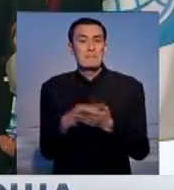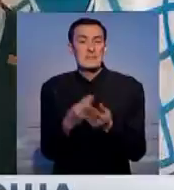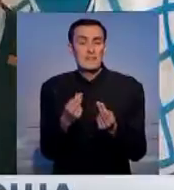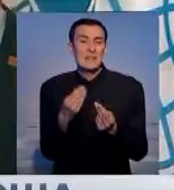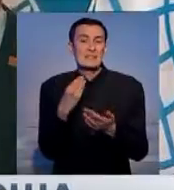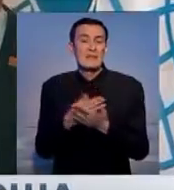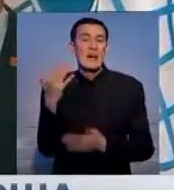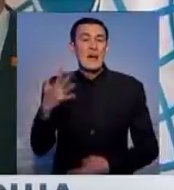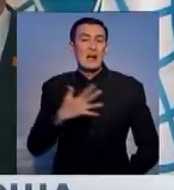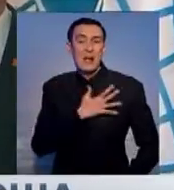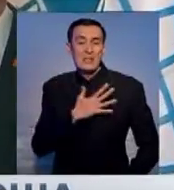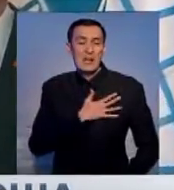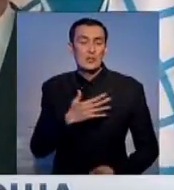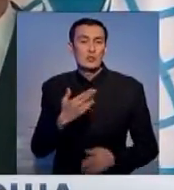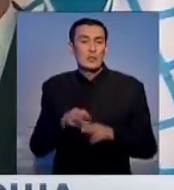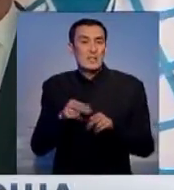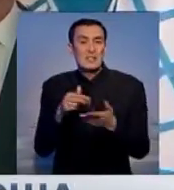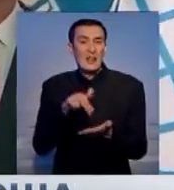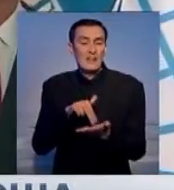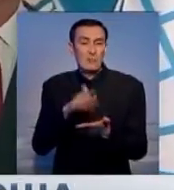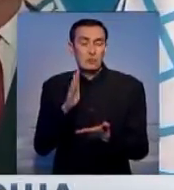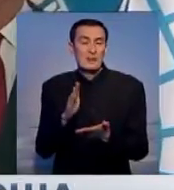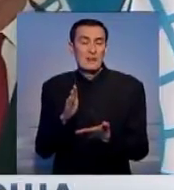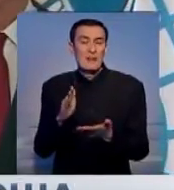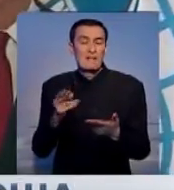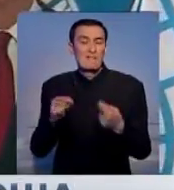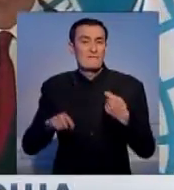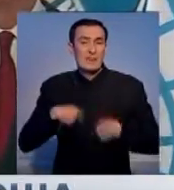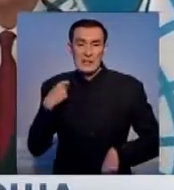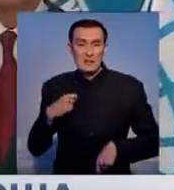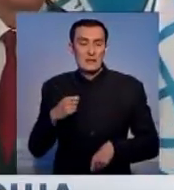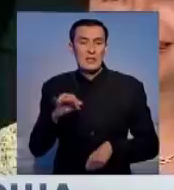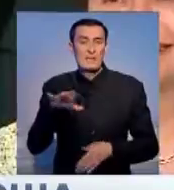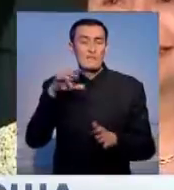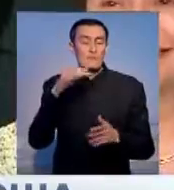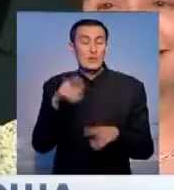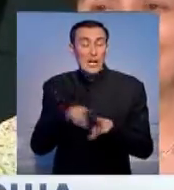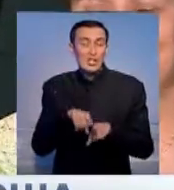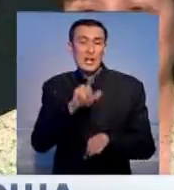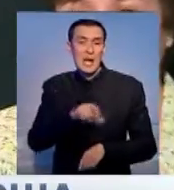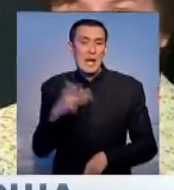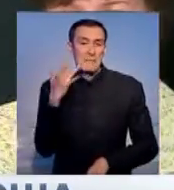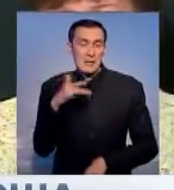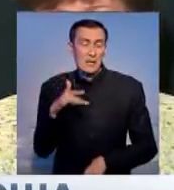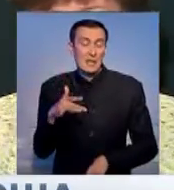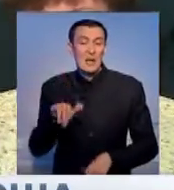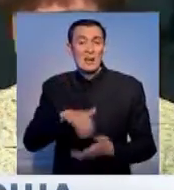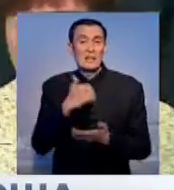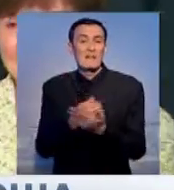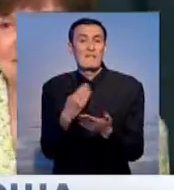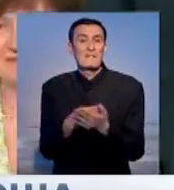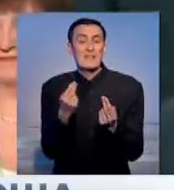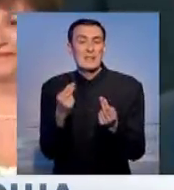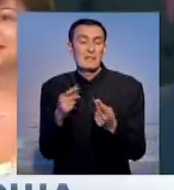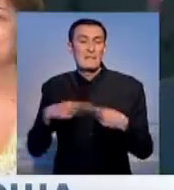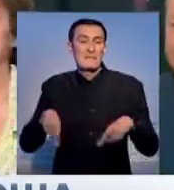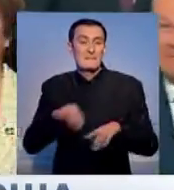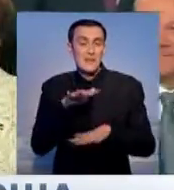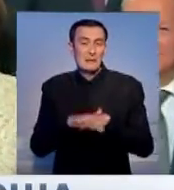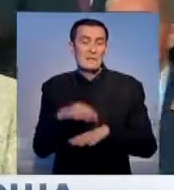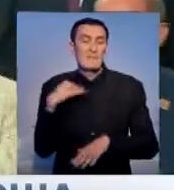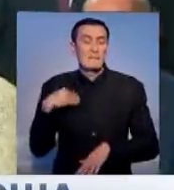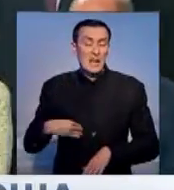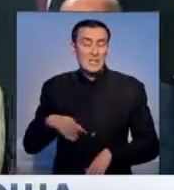финансов Канады, такие тарифы навредят всем сторонам, в том числе и самим гражданам Америки. Глава финансового ведомства Франции